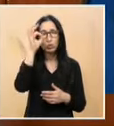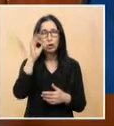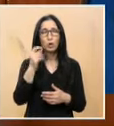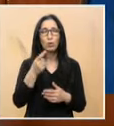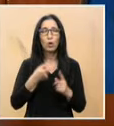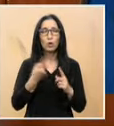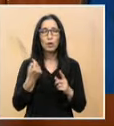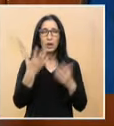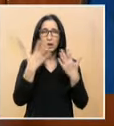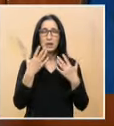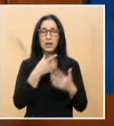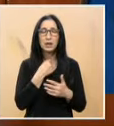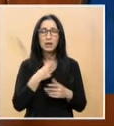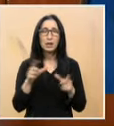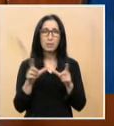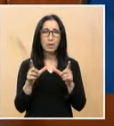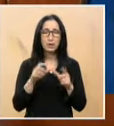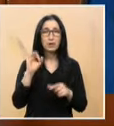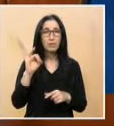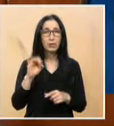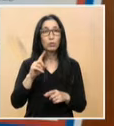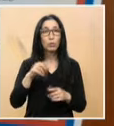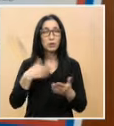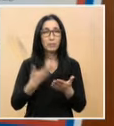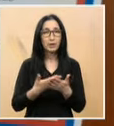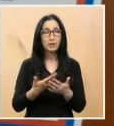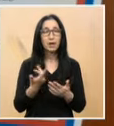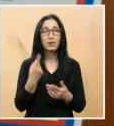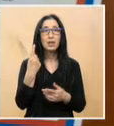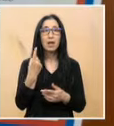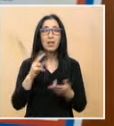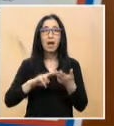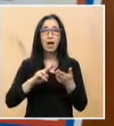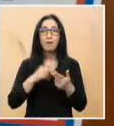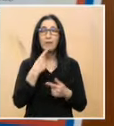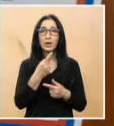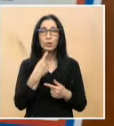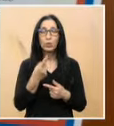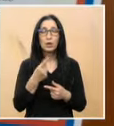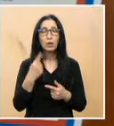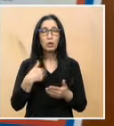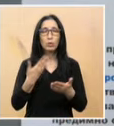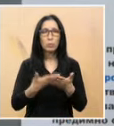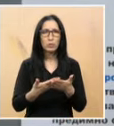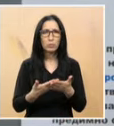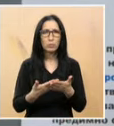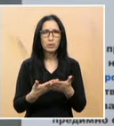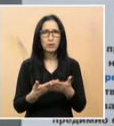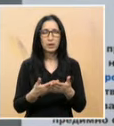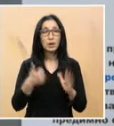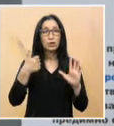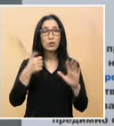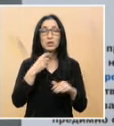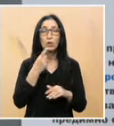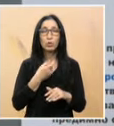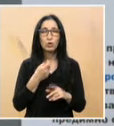с един ученик от 10-ти клас, с Мартин Иванов. Той се представи добре на една викторина, която беше